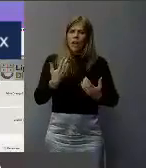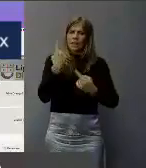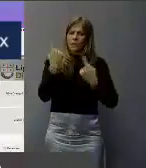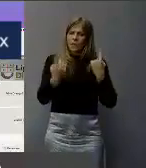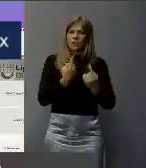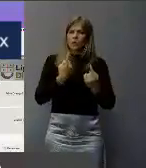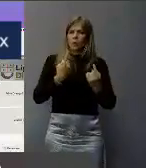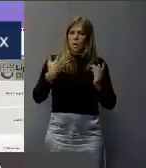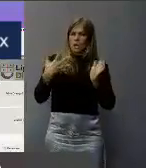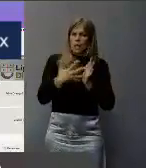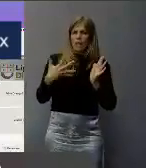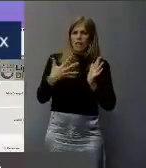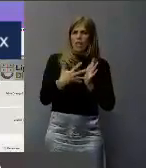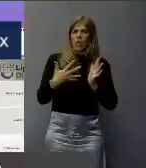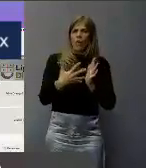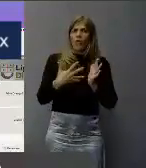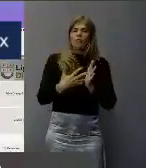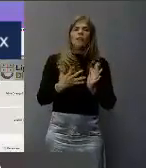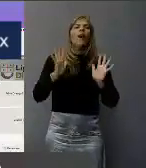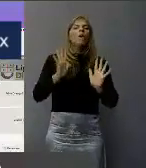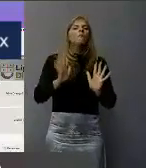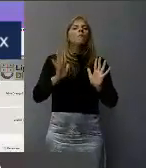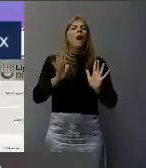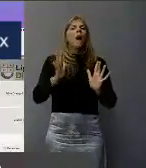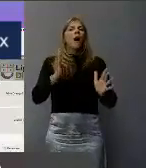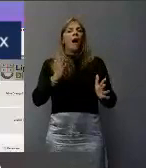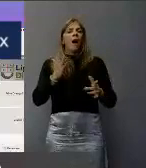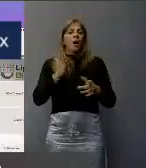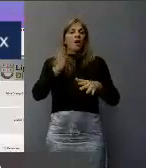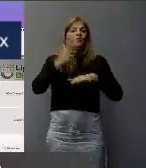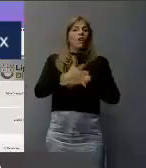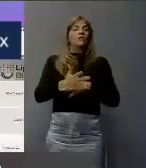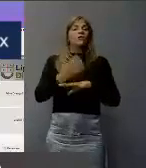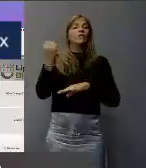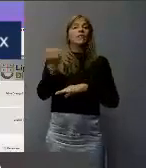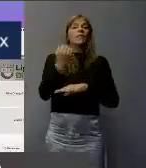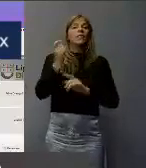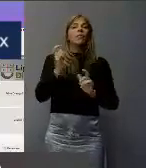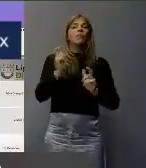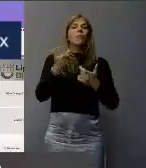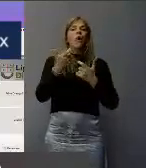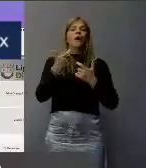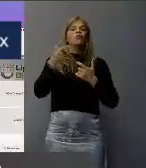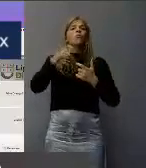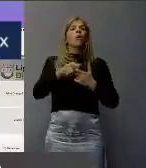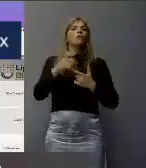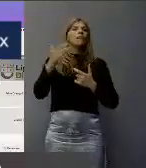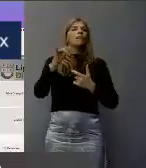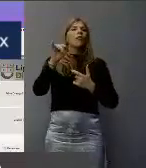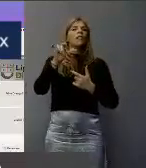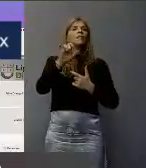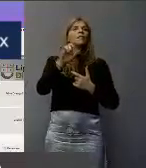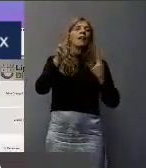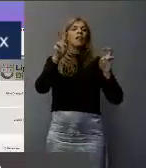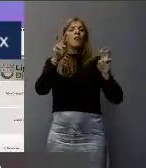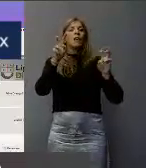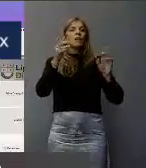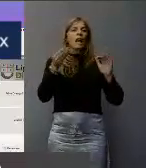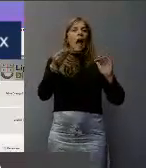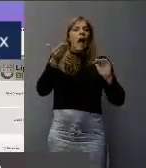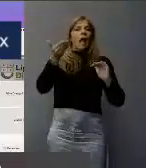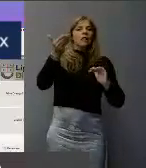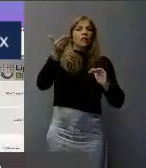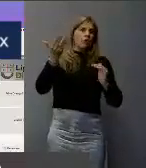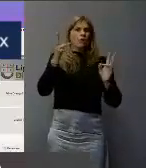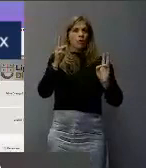possono accedere alcuni delle prestazioni perché hanno un isee tra virgolette troppo alto ma per sé tra virgolette